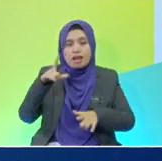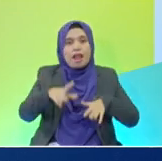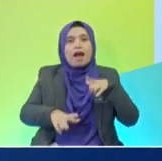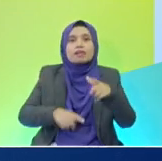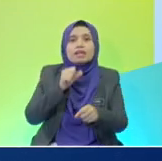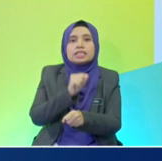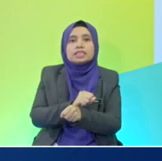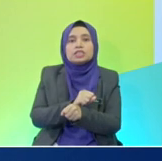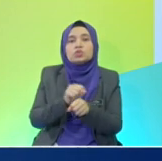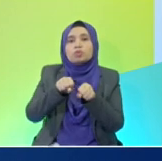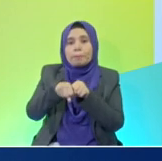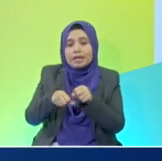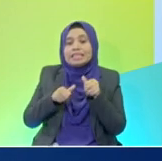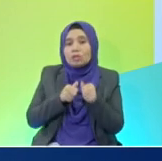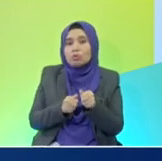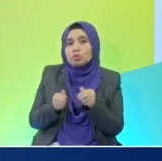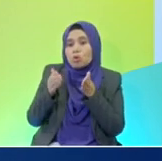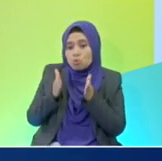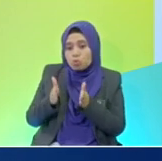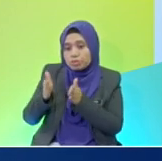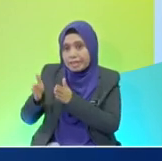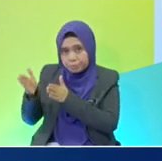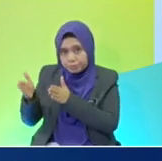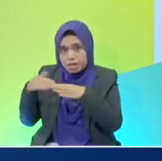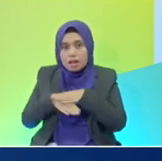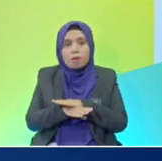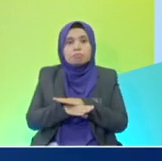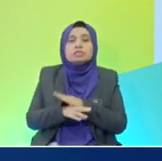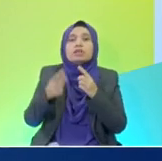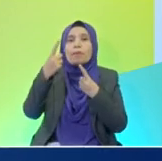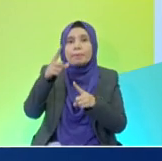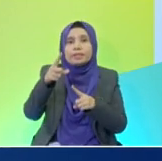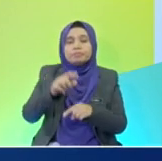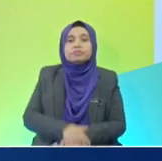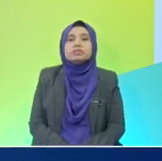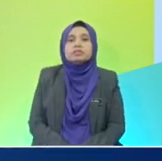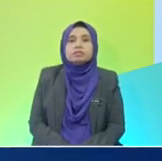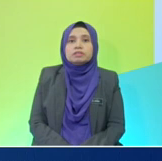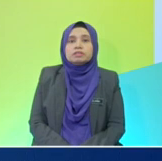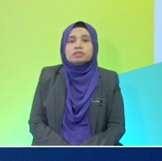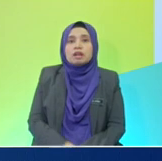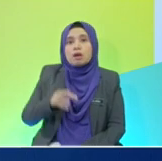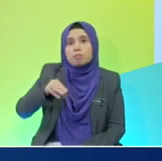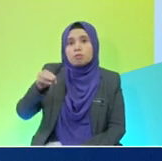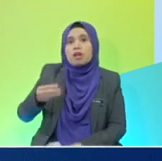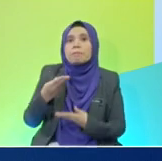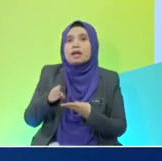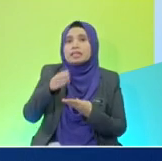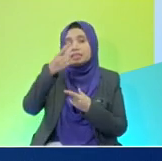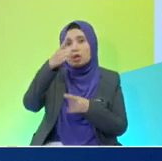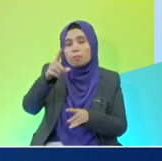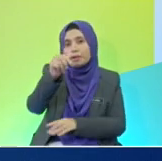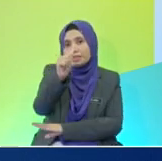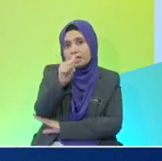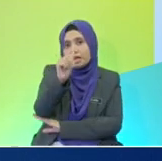menulis 1234 dan 5 di dalam ruang gopay Oke dekat sini murid bagi jawaban